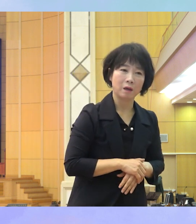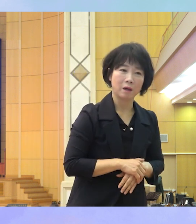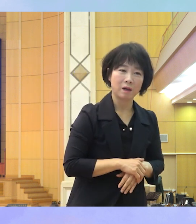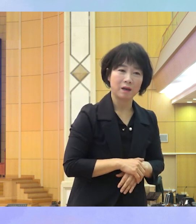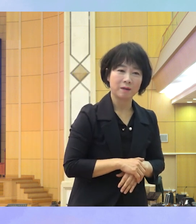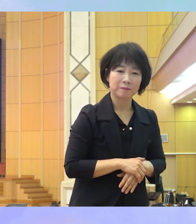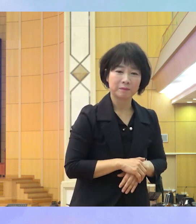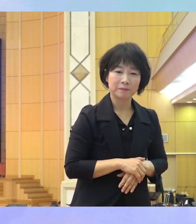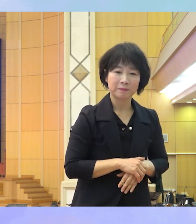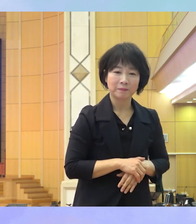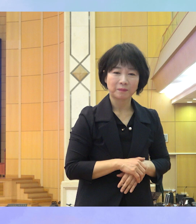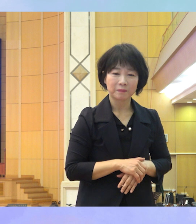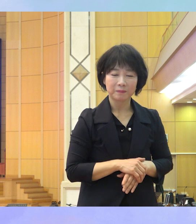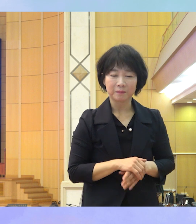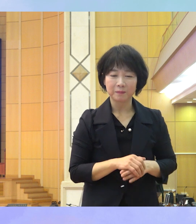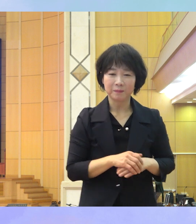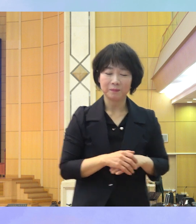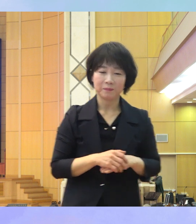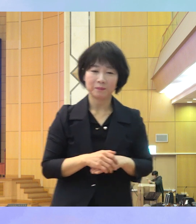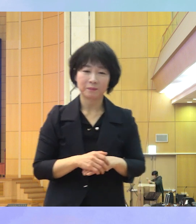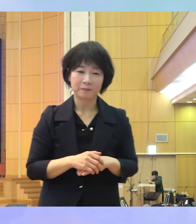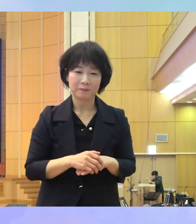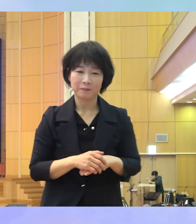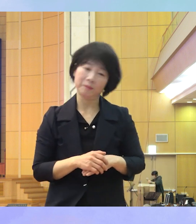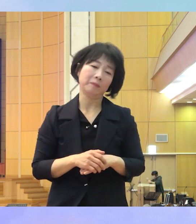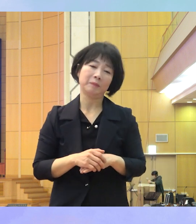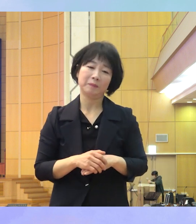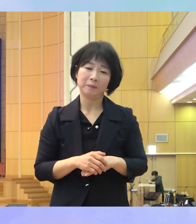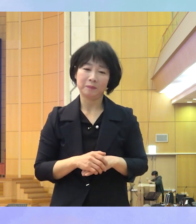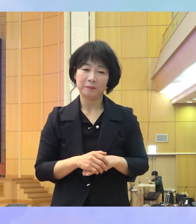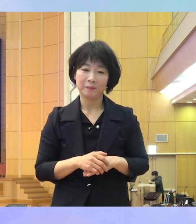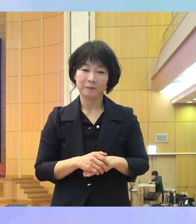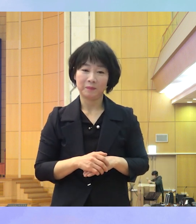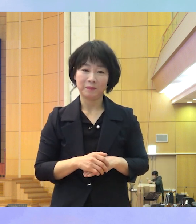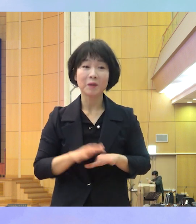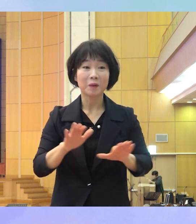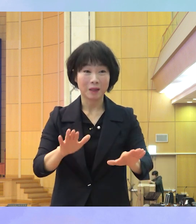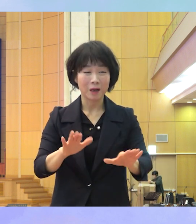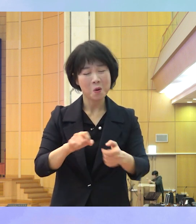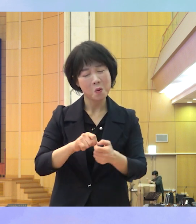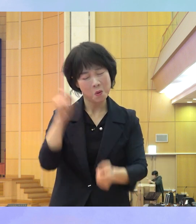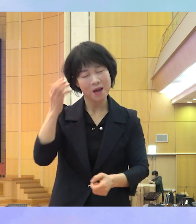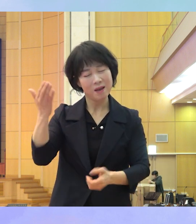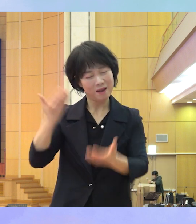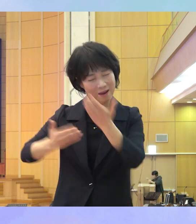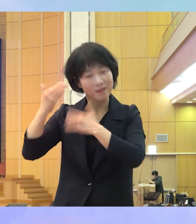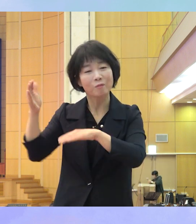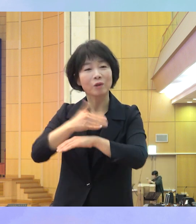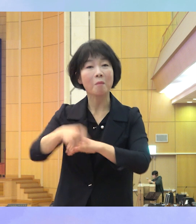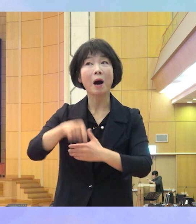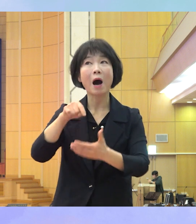주셨을까? 전하라고 준 거 아니겠어요? 그래서 오래전부터 마음속에